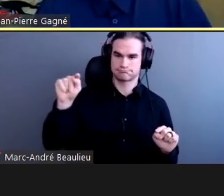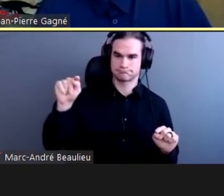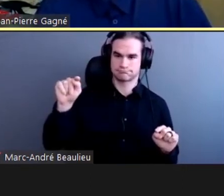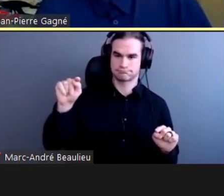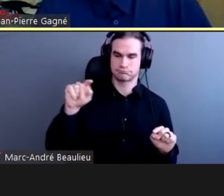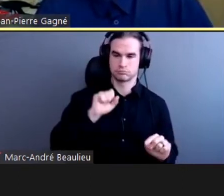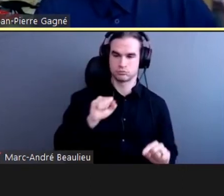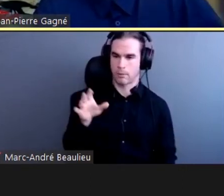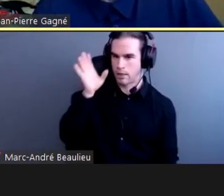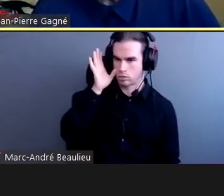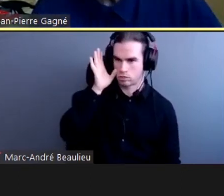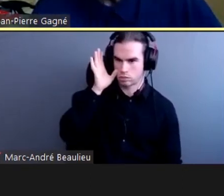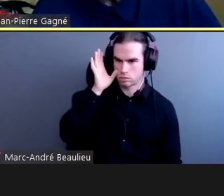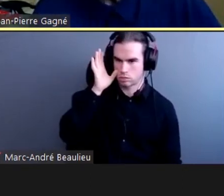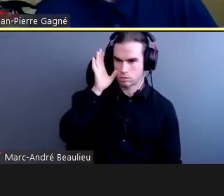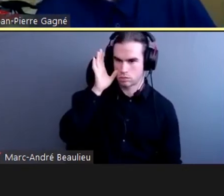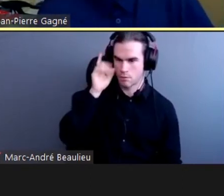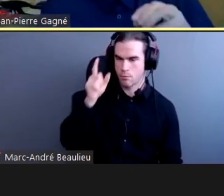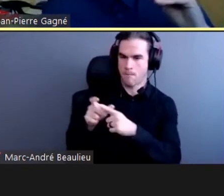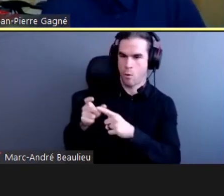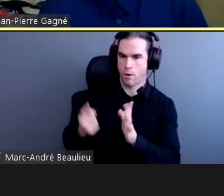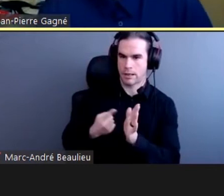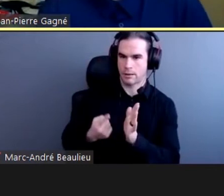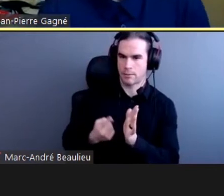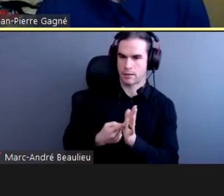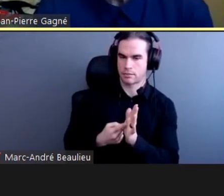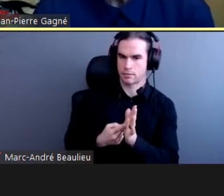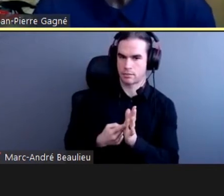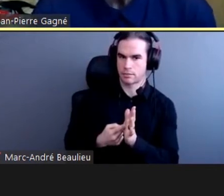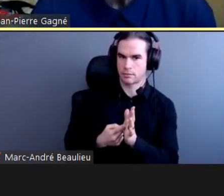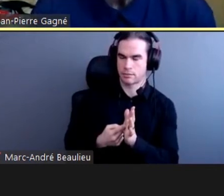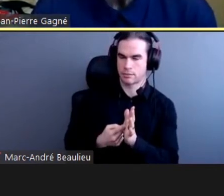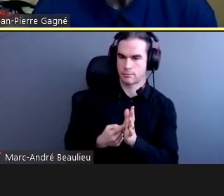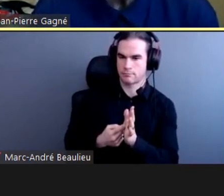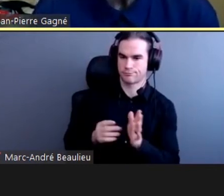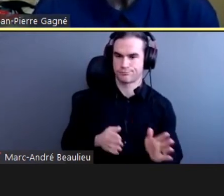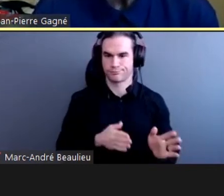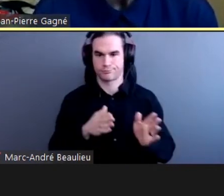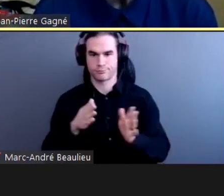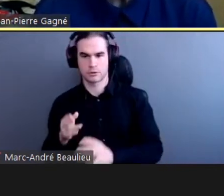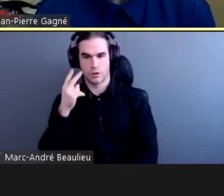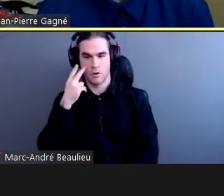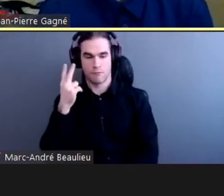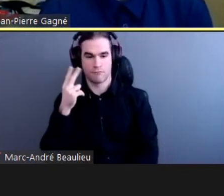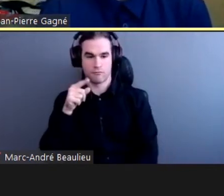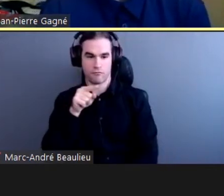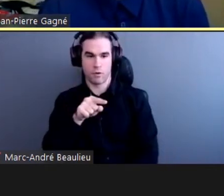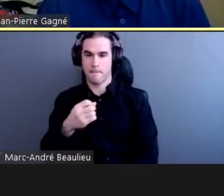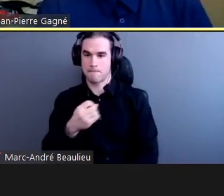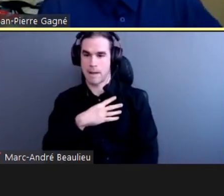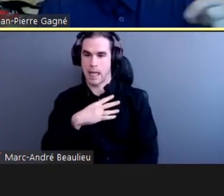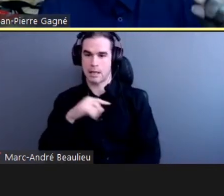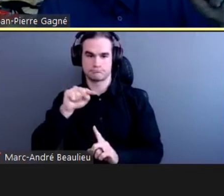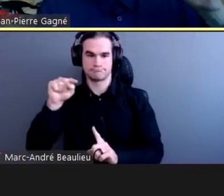juste écouter, puis elle doit répéter des mots. Et dans les points de données représentés en